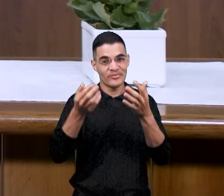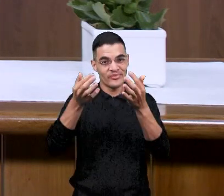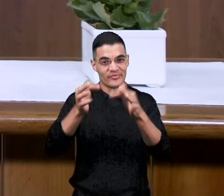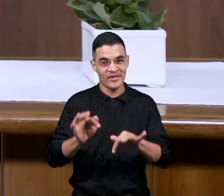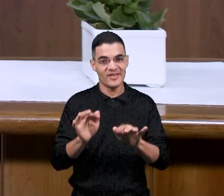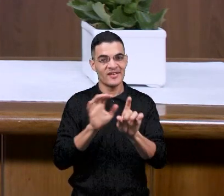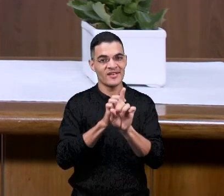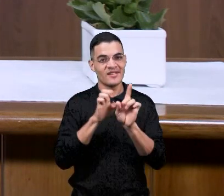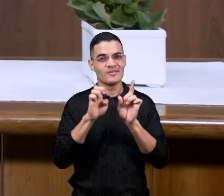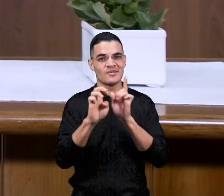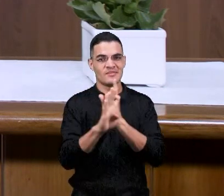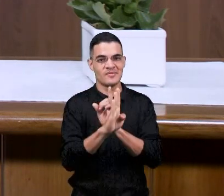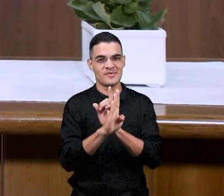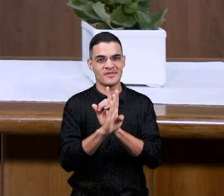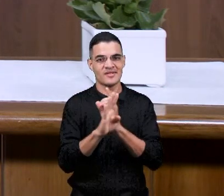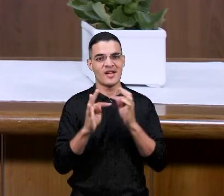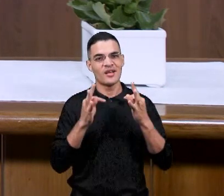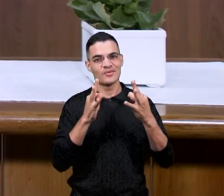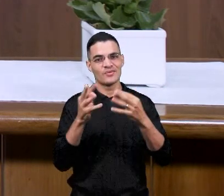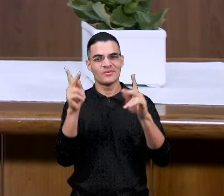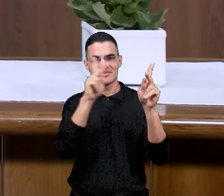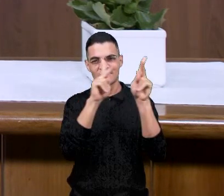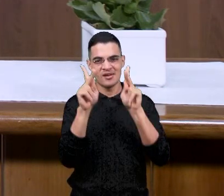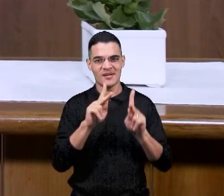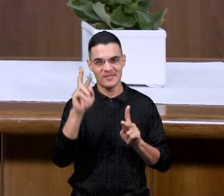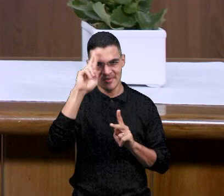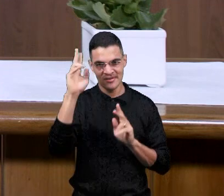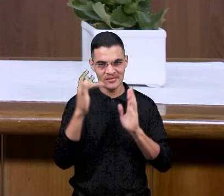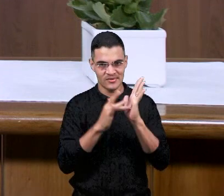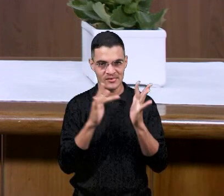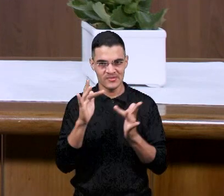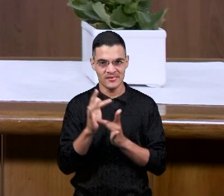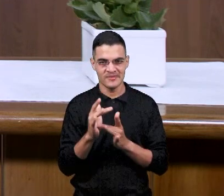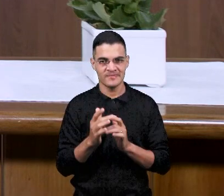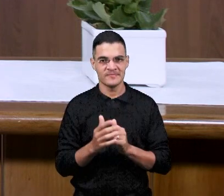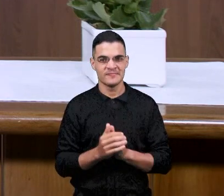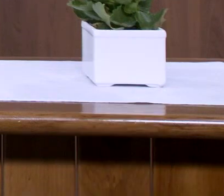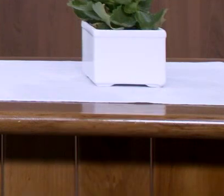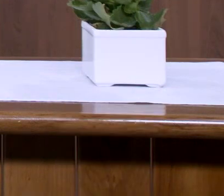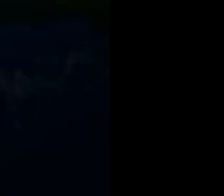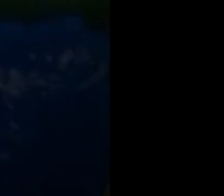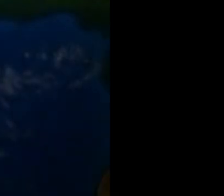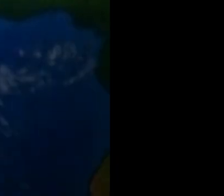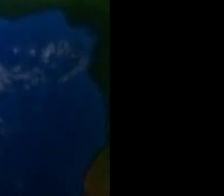Notre école biblique dominicale est finie. À tous, la paix du Seigneur Jésus.